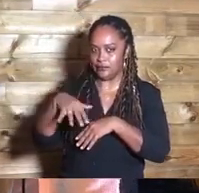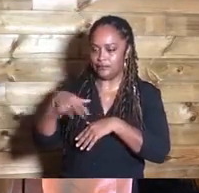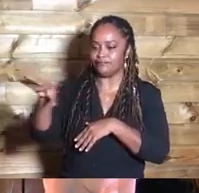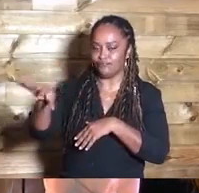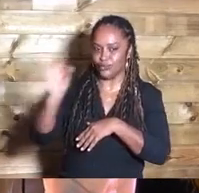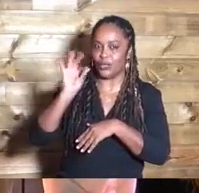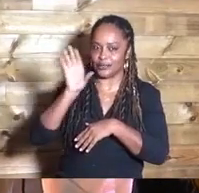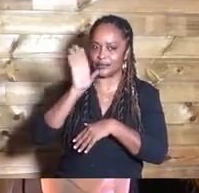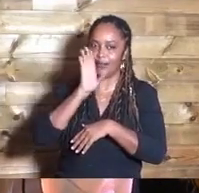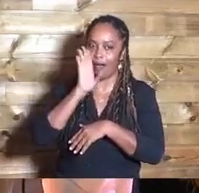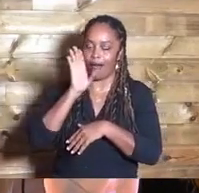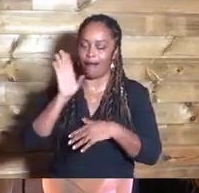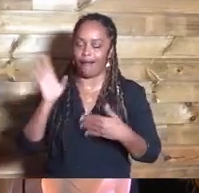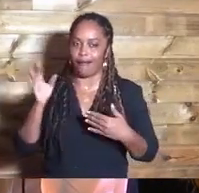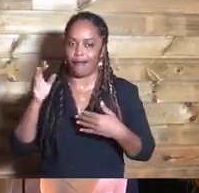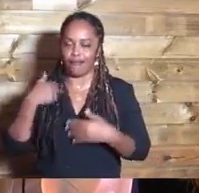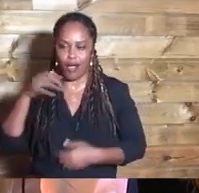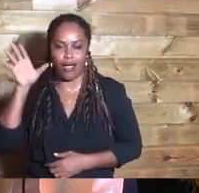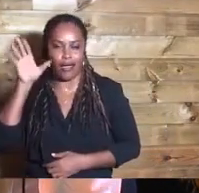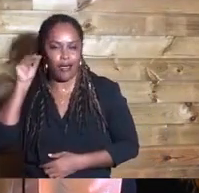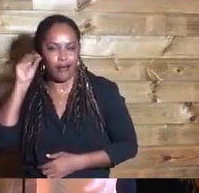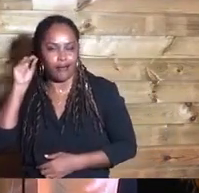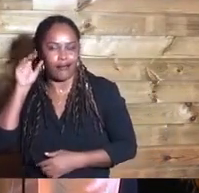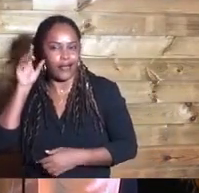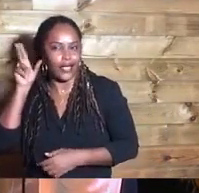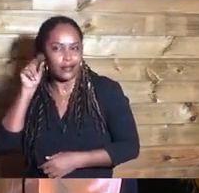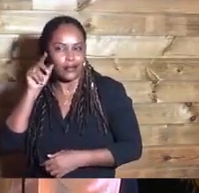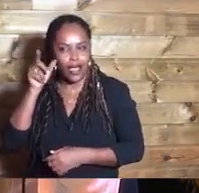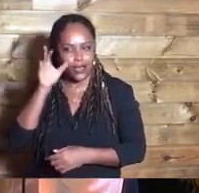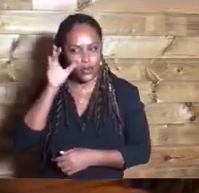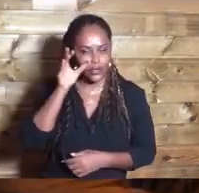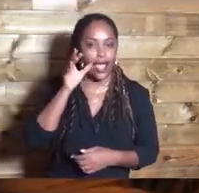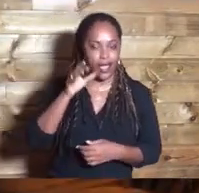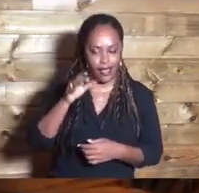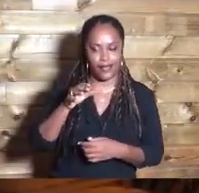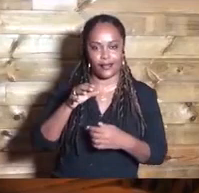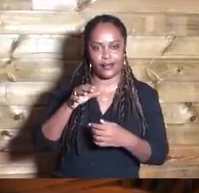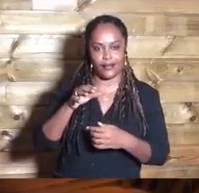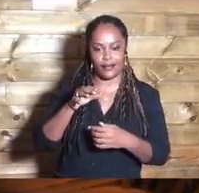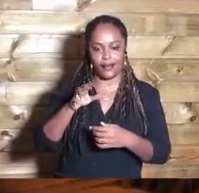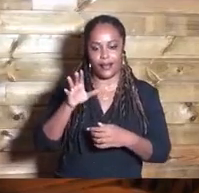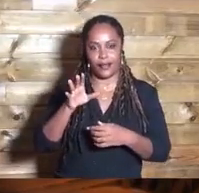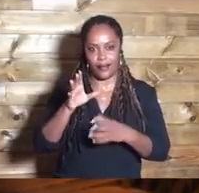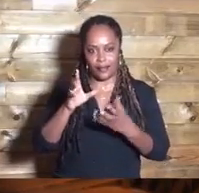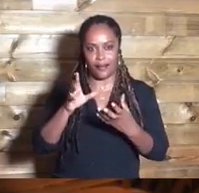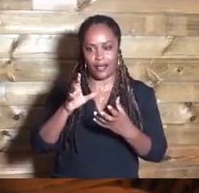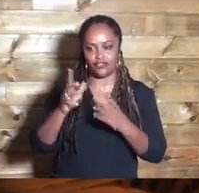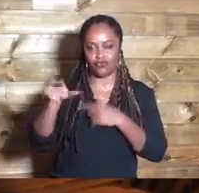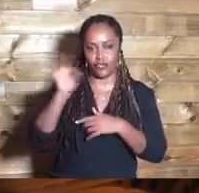moi et peut-être petit bon après on séparait moi d'elle parce qu'on rend moi compte